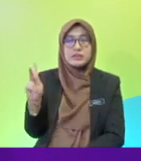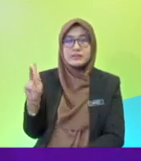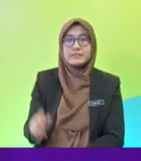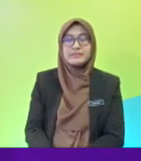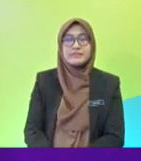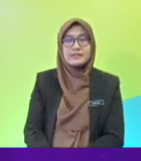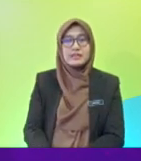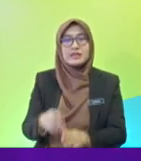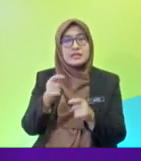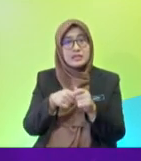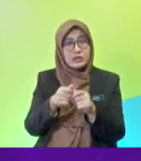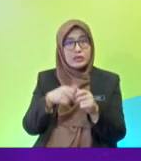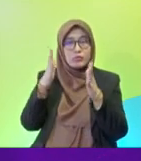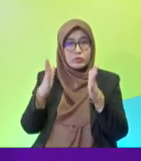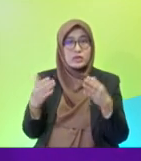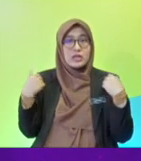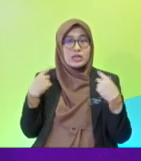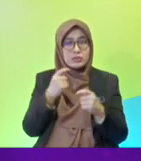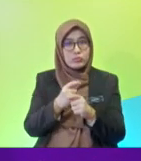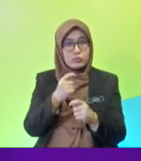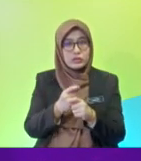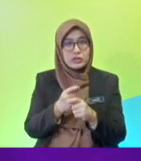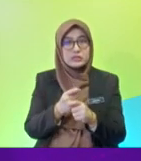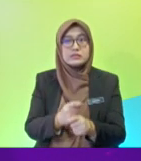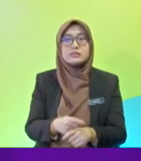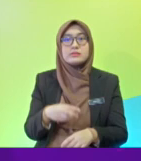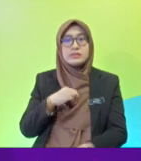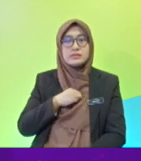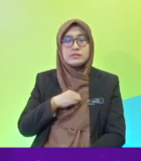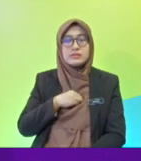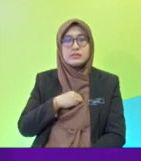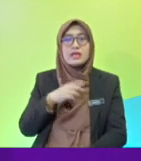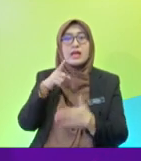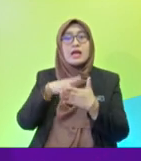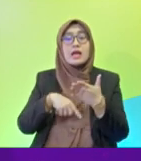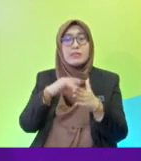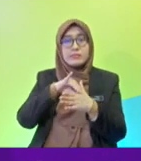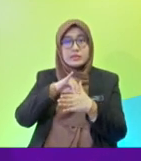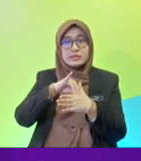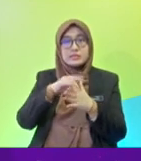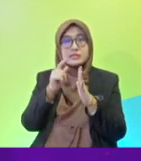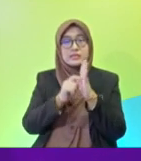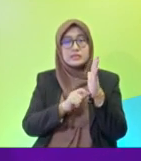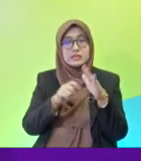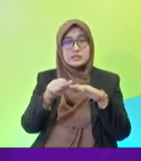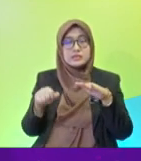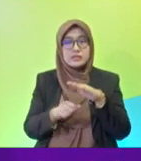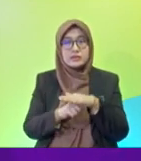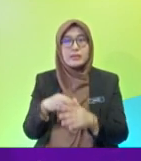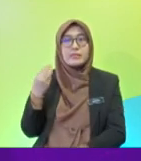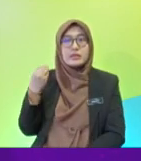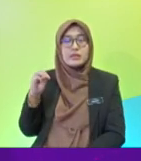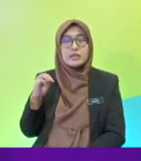setiap orang ada tugas masing-masing apa itu mereka dapat menyiapkan tugas dengan